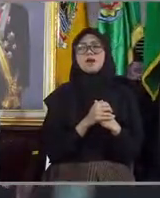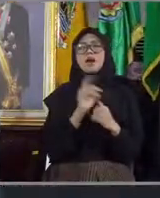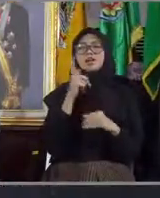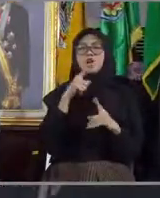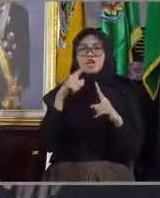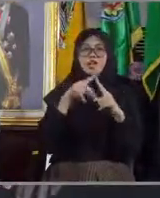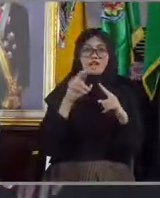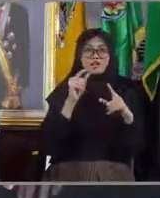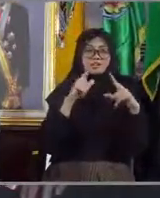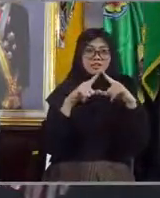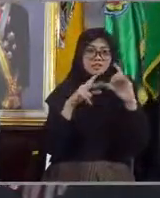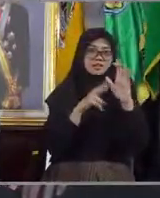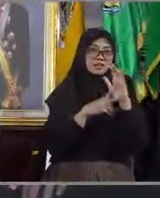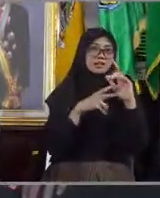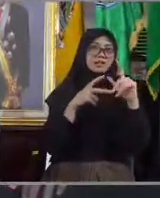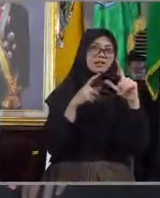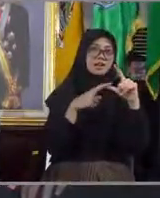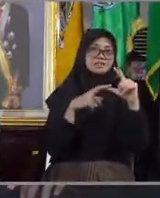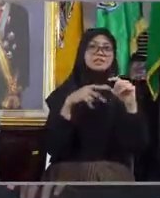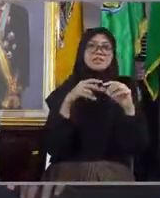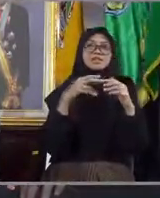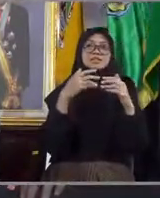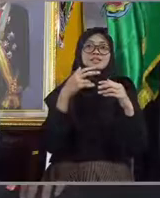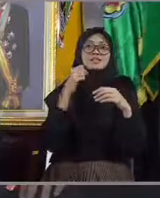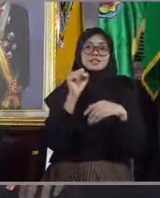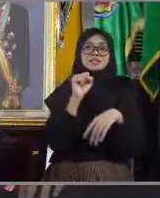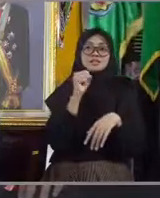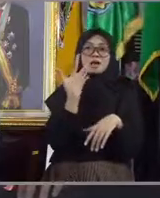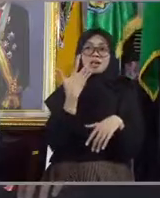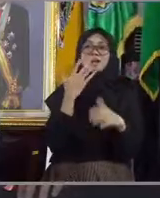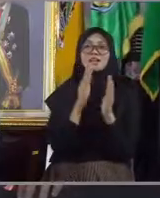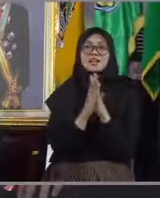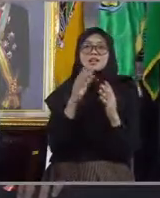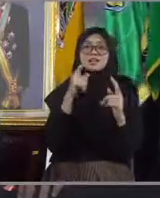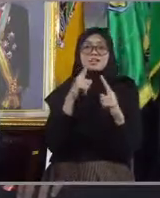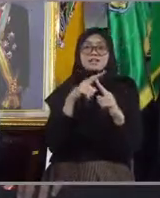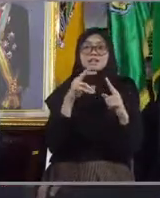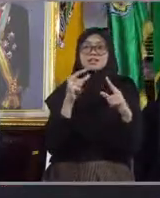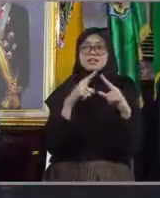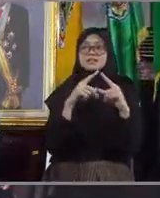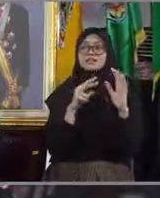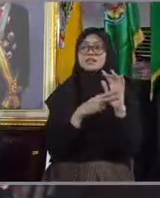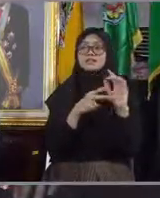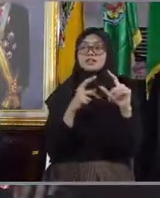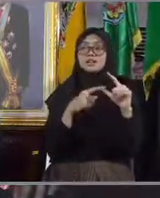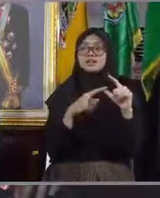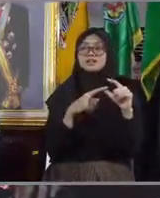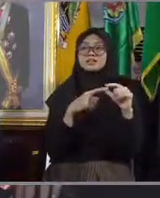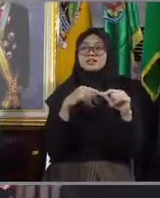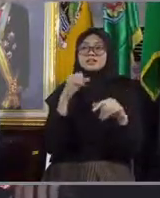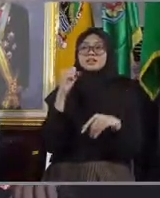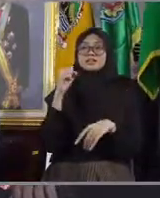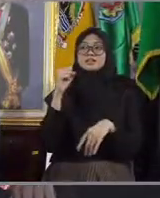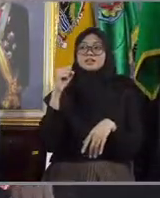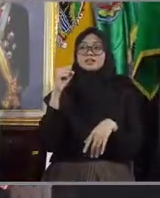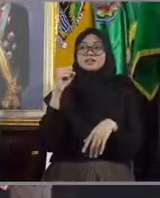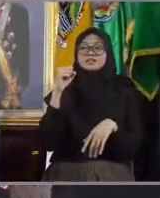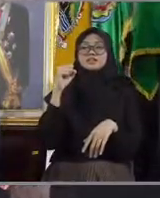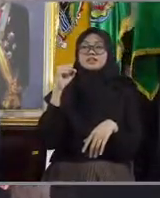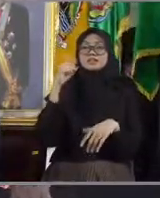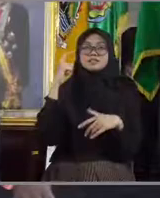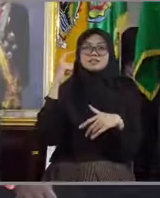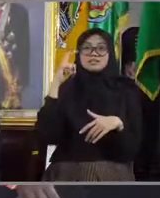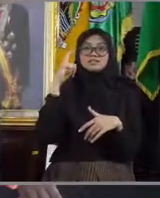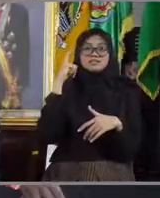Kendal dan Semarang Probolinggo. Kami pingin Semarang Demak, Pak. Oh, Semarang, transport arah ke Demak. Trans Semarang